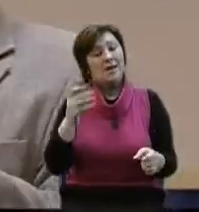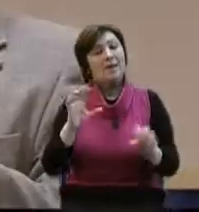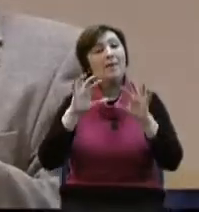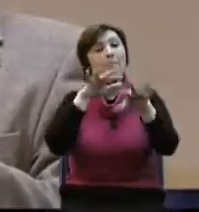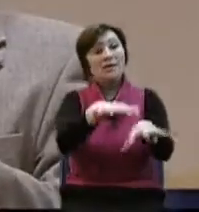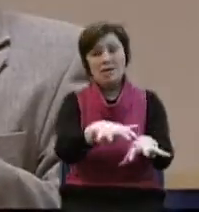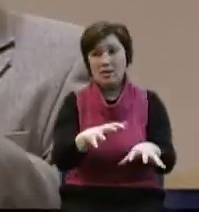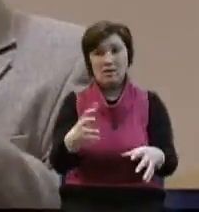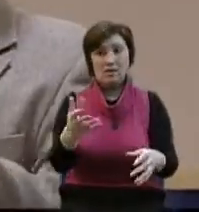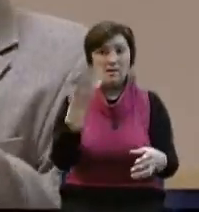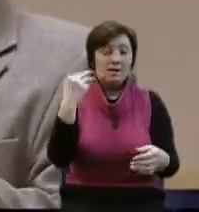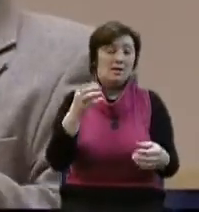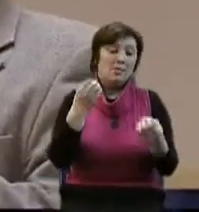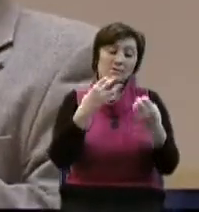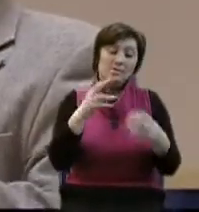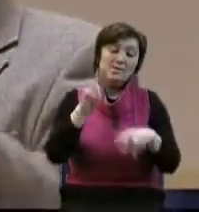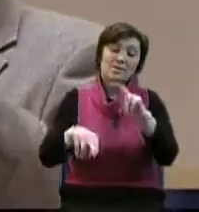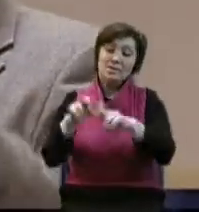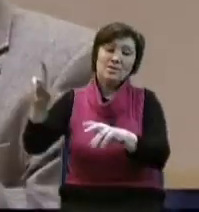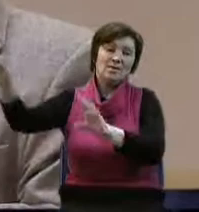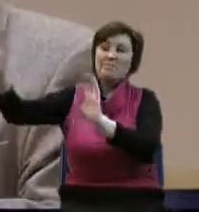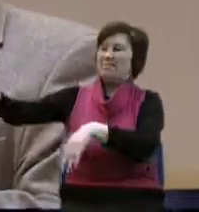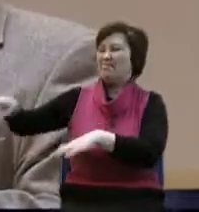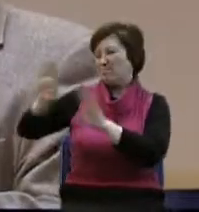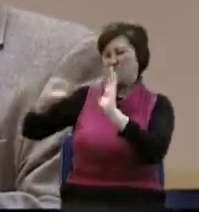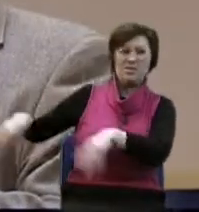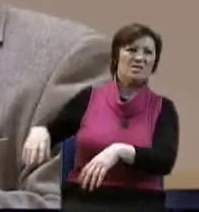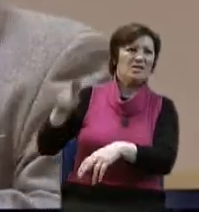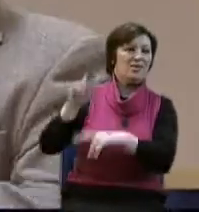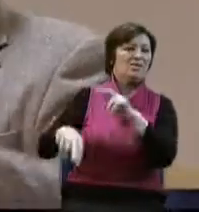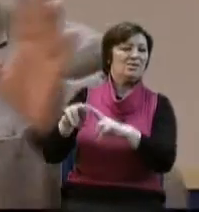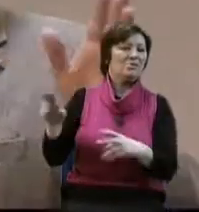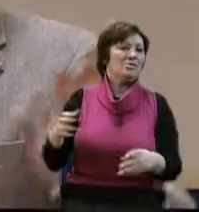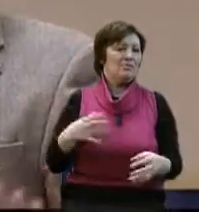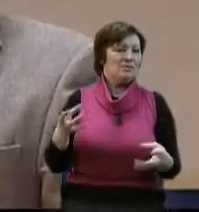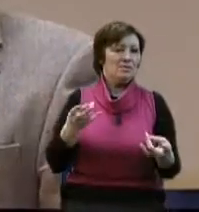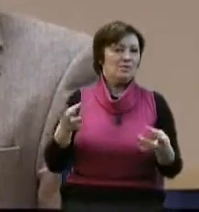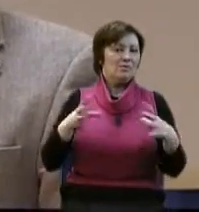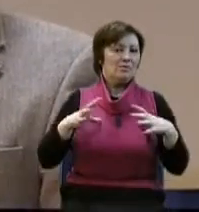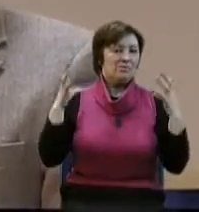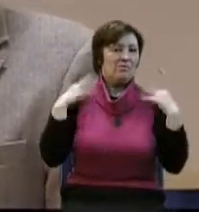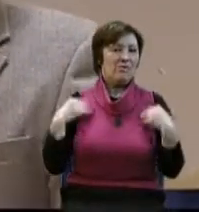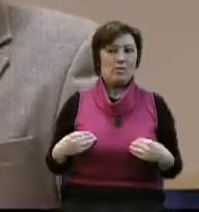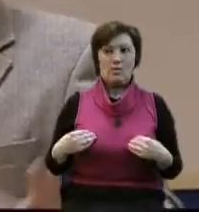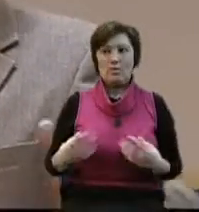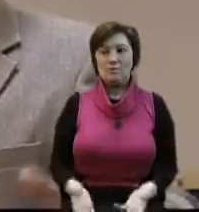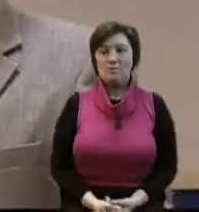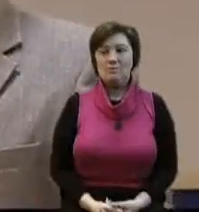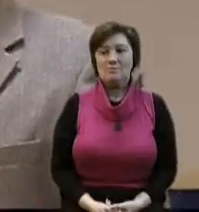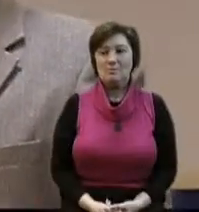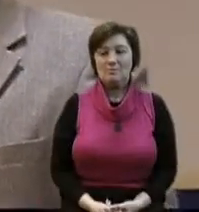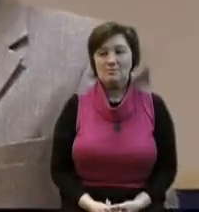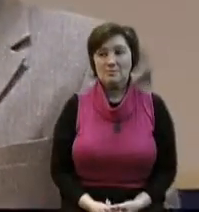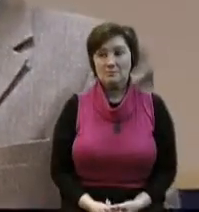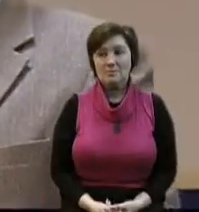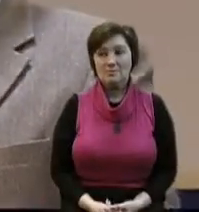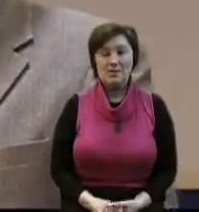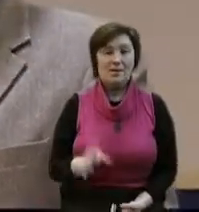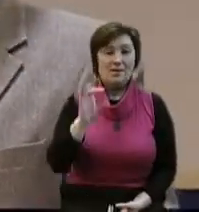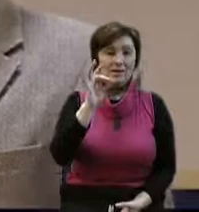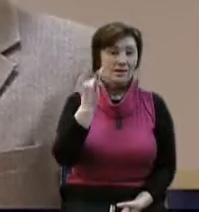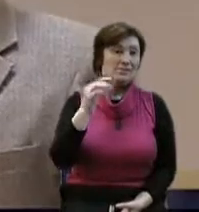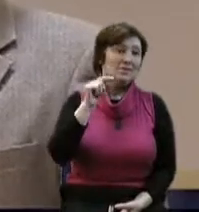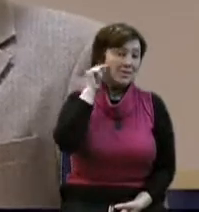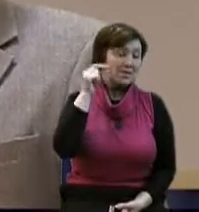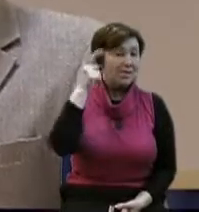права ничего делать. Если это суббота, мы должны быть в покое. И римляне поняли это, и, в общем-то, с легкостью смогли завоевать